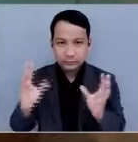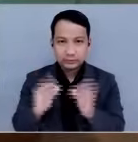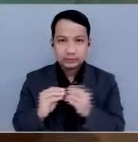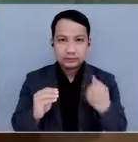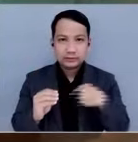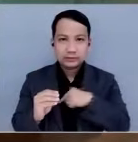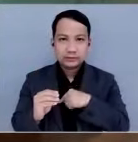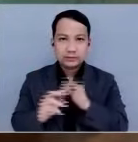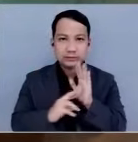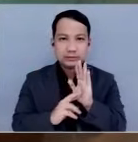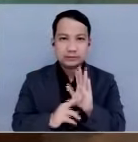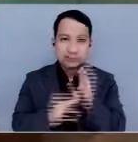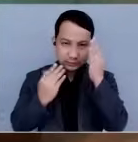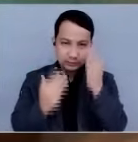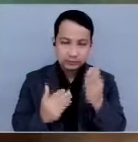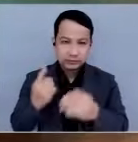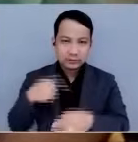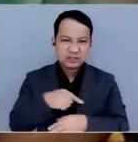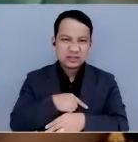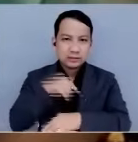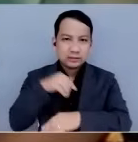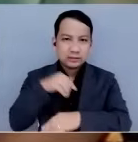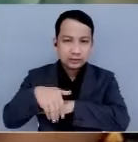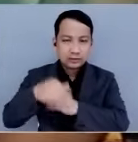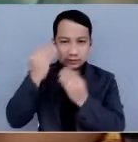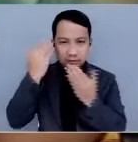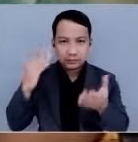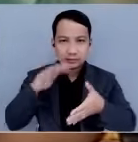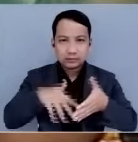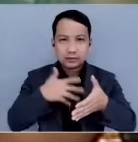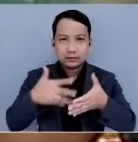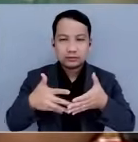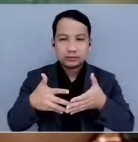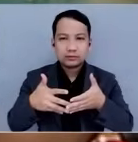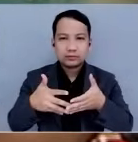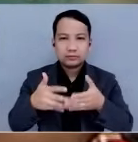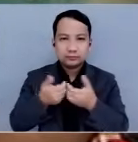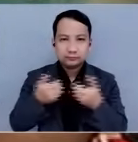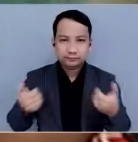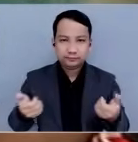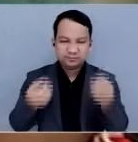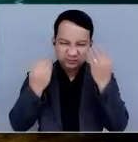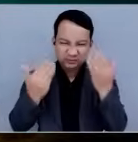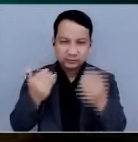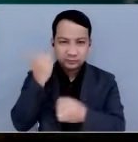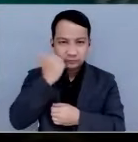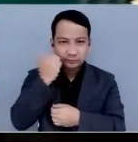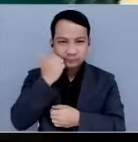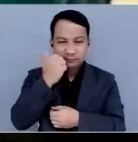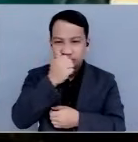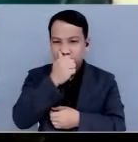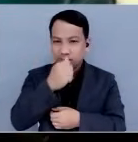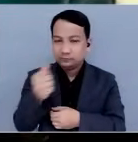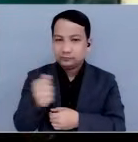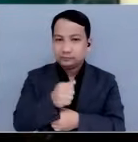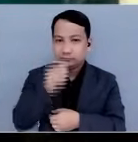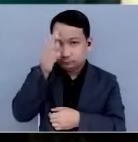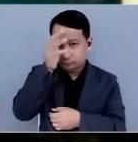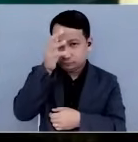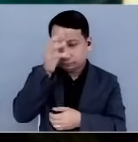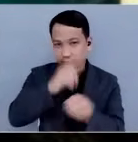ang mga bata kinagabihan. Hiwalay na ang mga magulang ng mga bata at madalas daw talagang kinukuha ng tatay ang mga bata nang